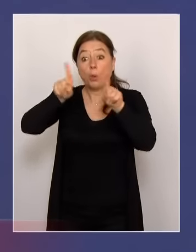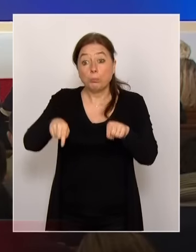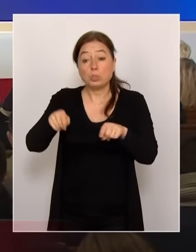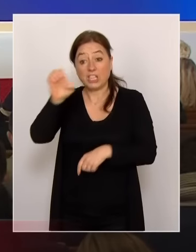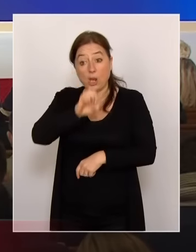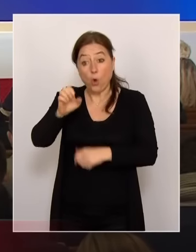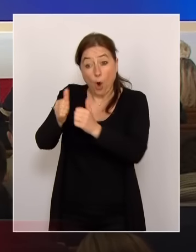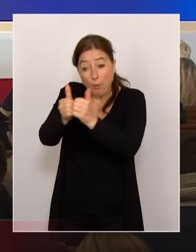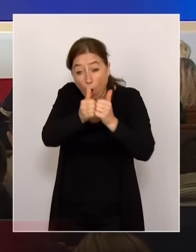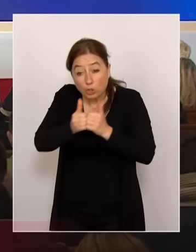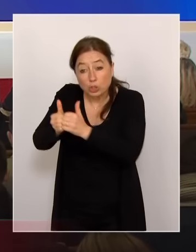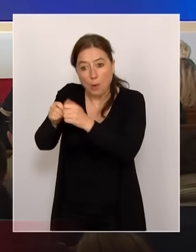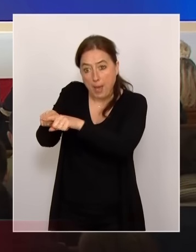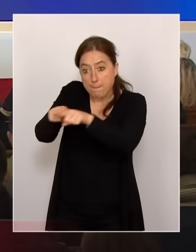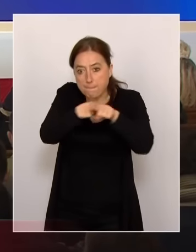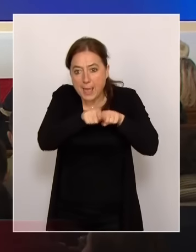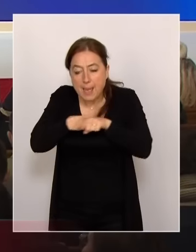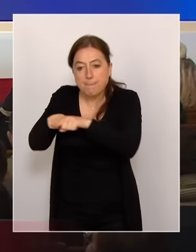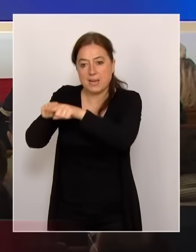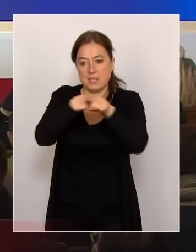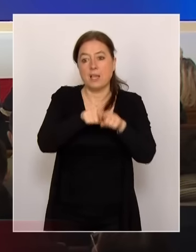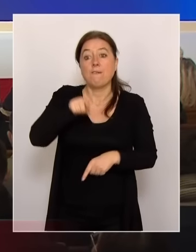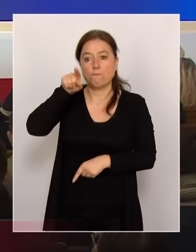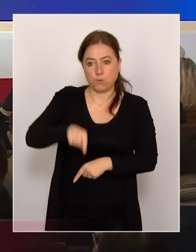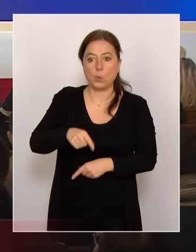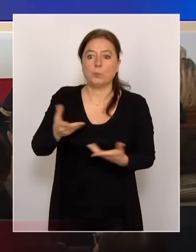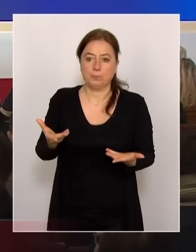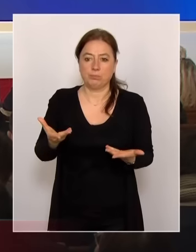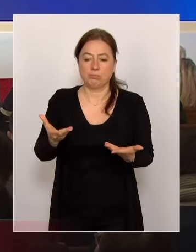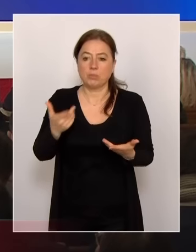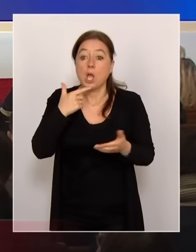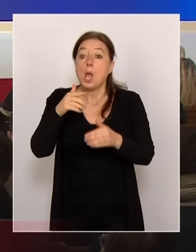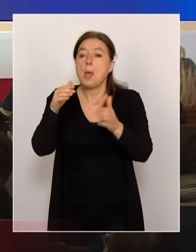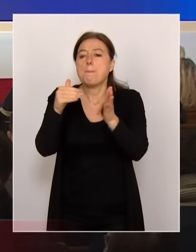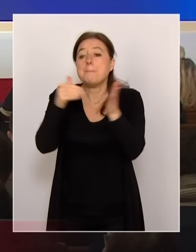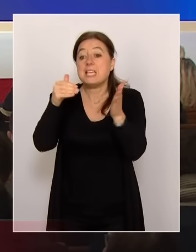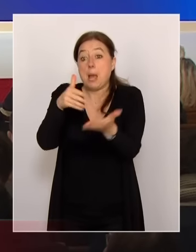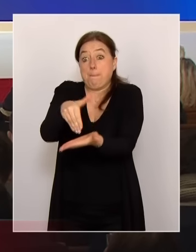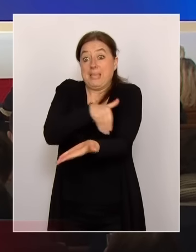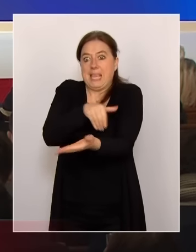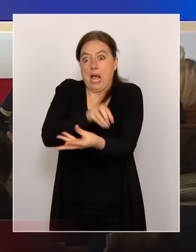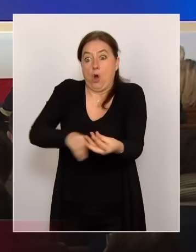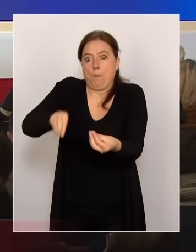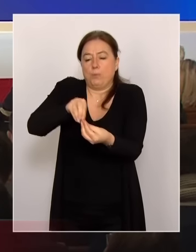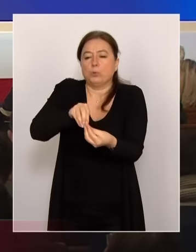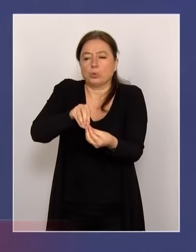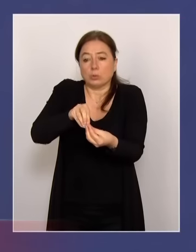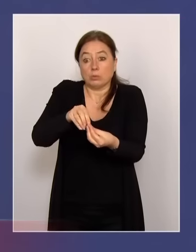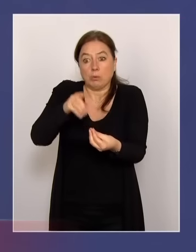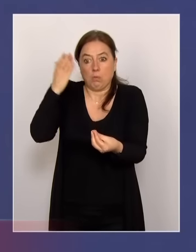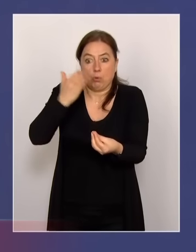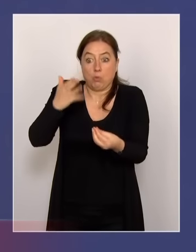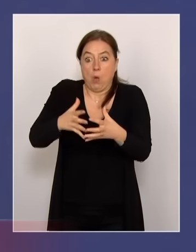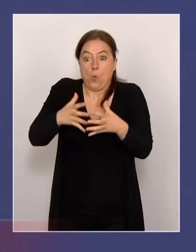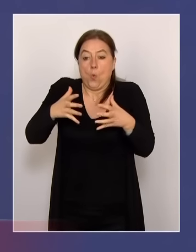qui doit être beaucoup plus ambitieuse et forte par ce plan de 1 000 milliards supplémentaires, il nous faut